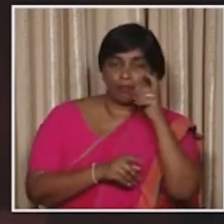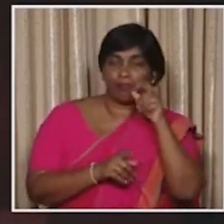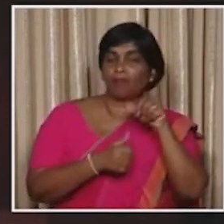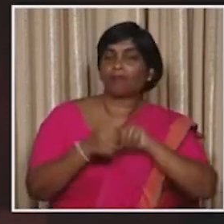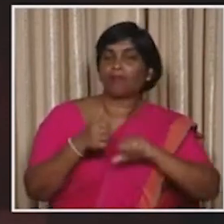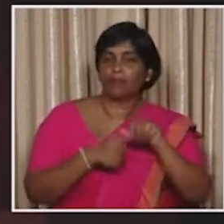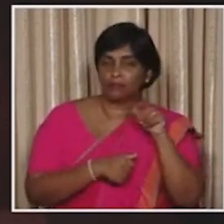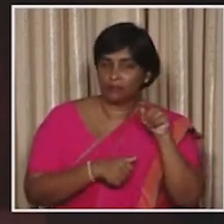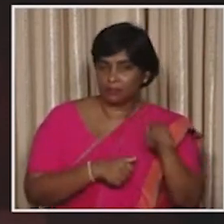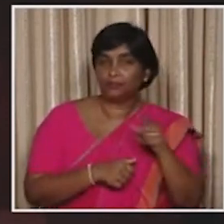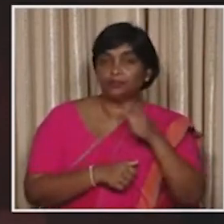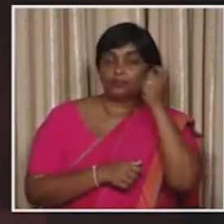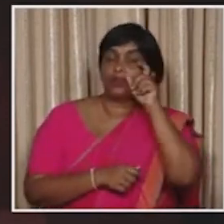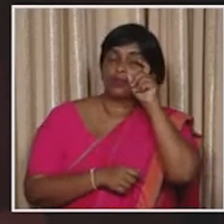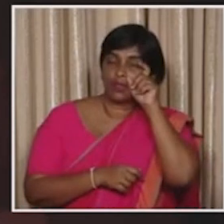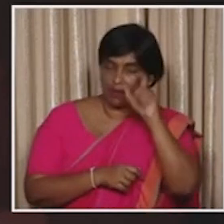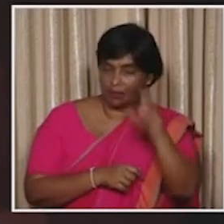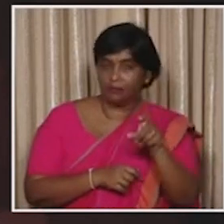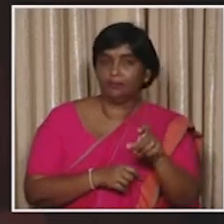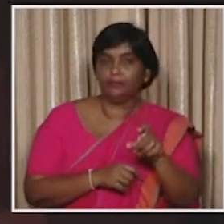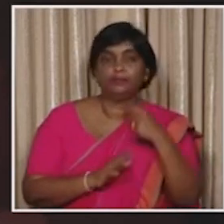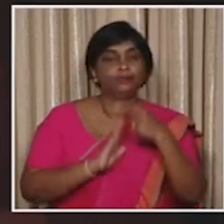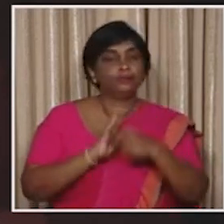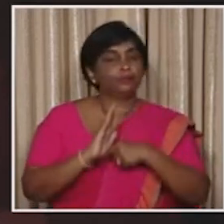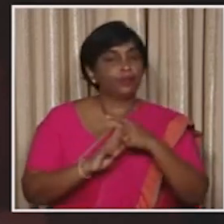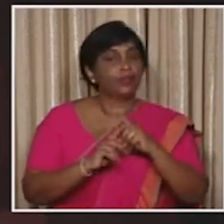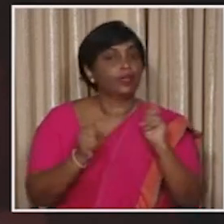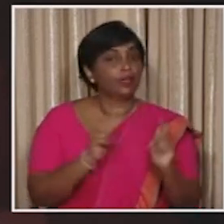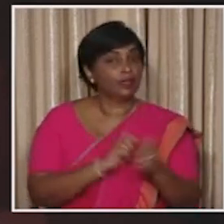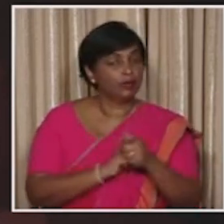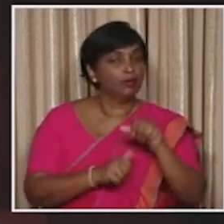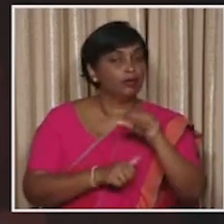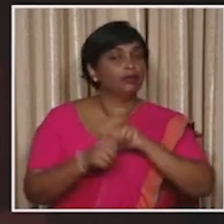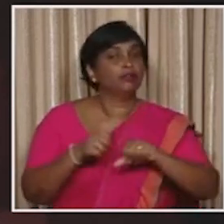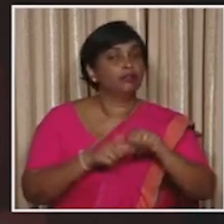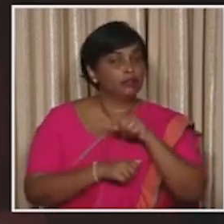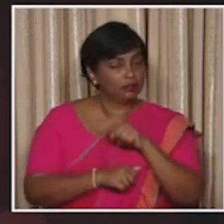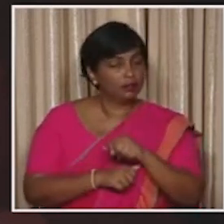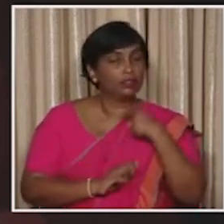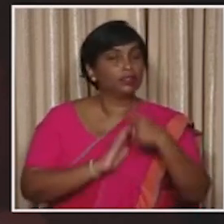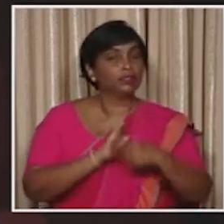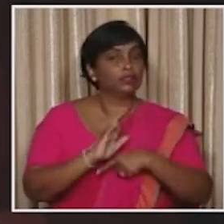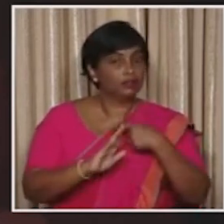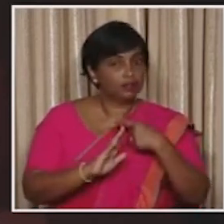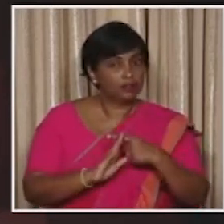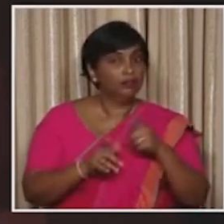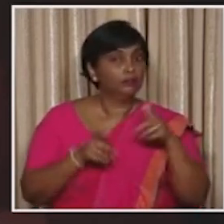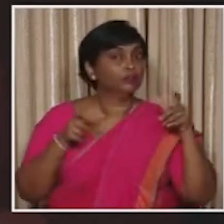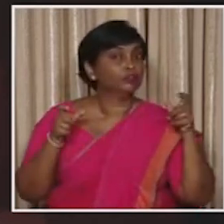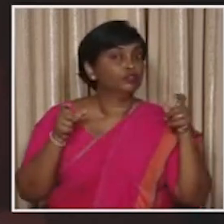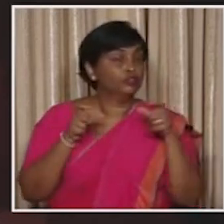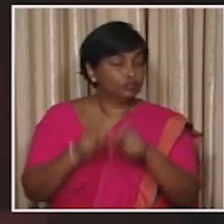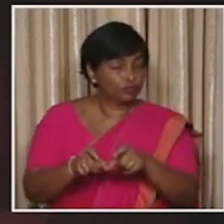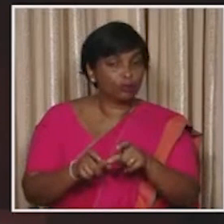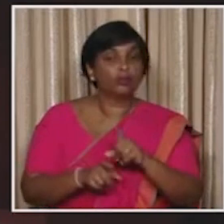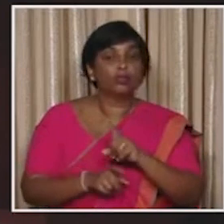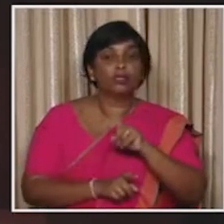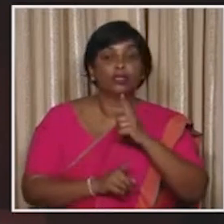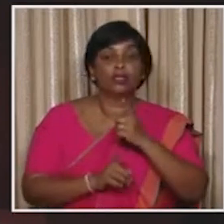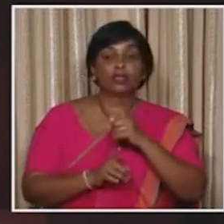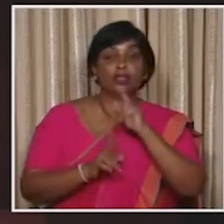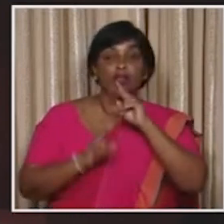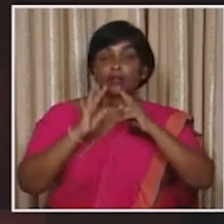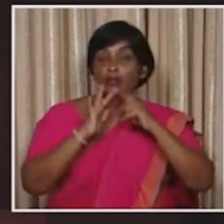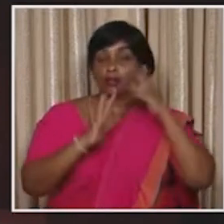ආයතන වලටත් හොයලා බලන්න Sri Lanka cricket ආයතනෙන් Sri Lankawa තහනම් කරන්න කියලා